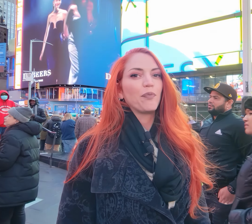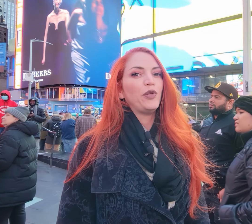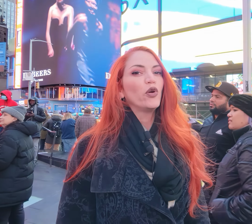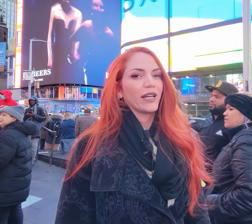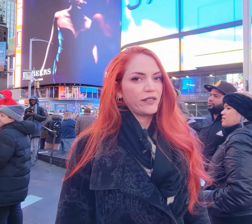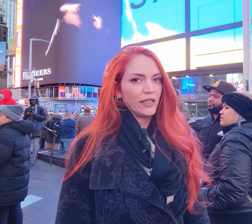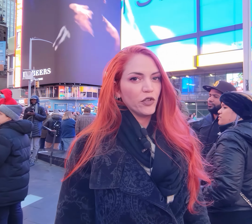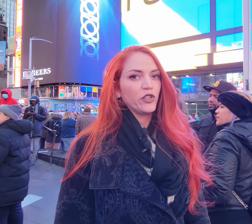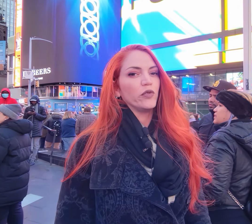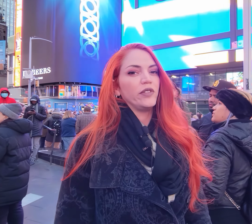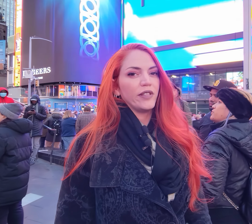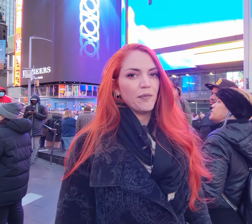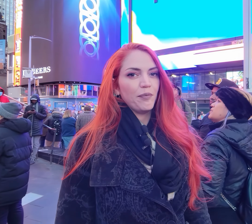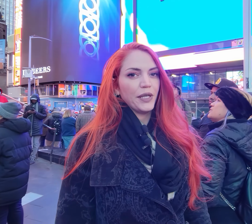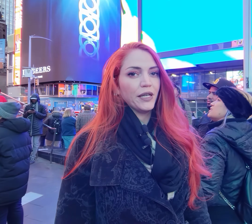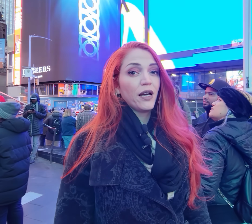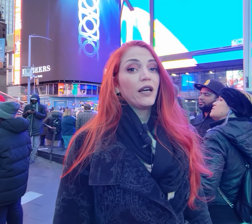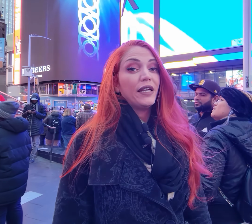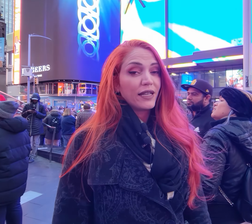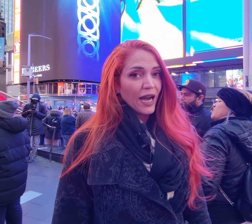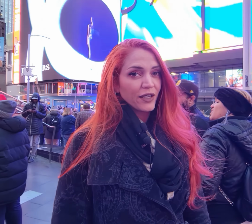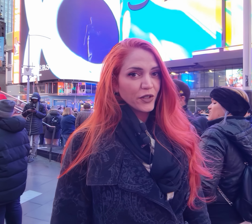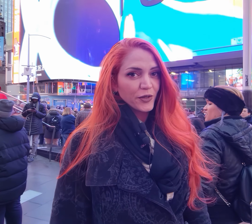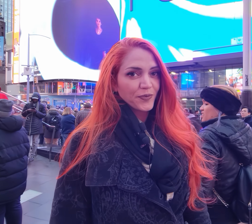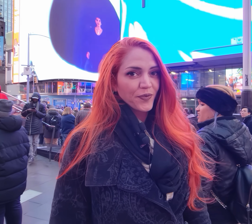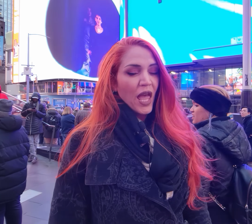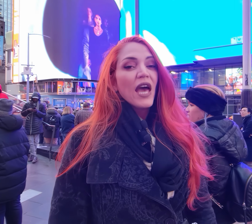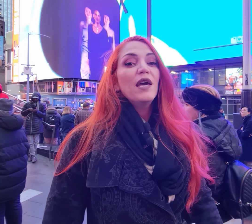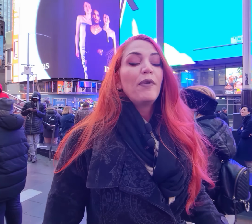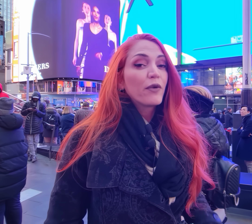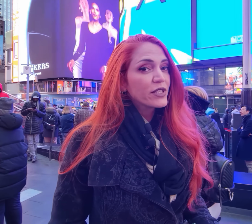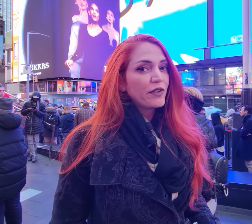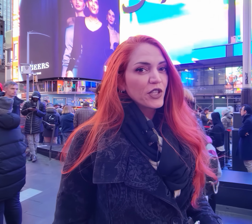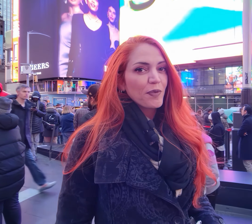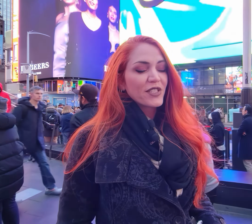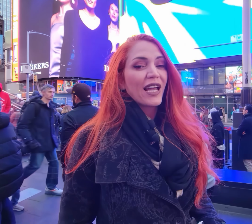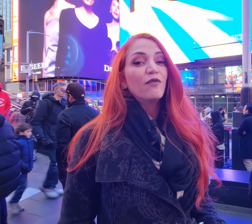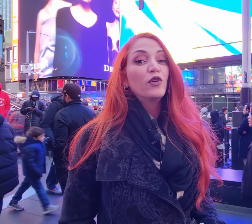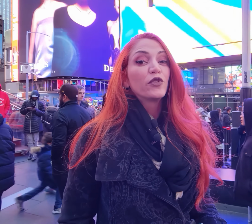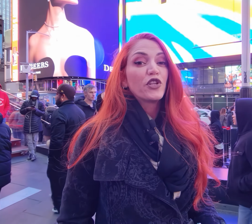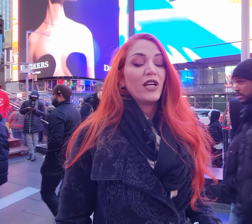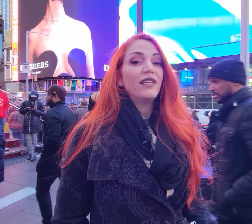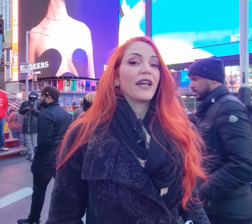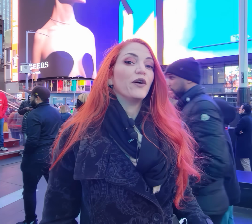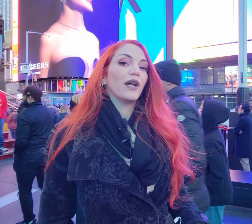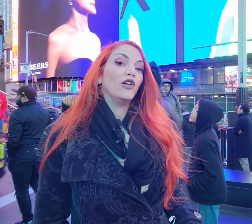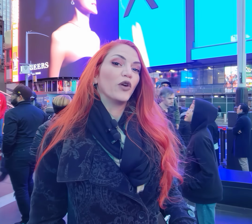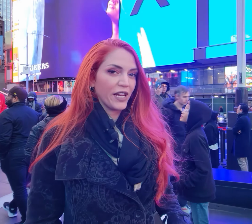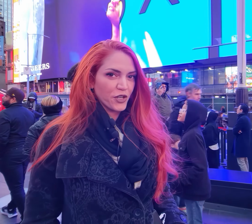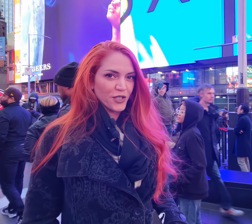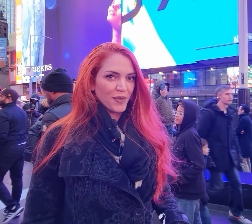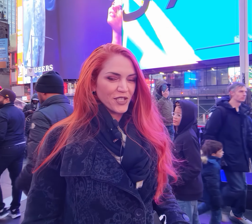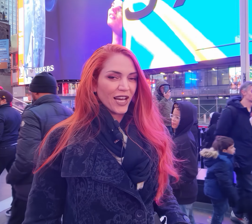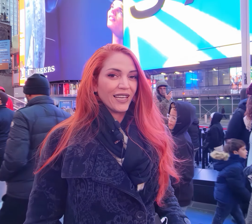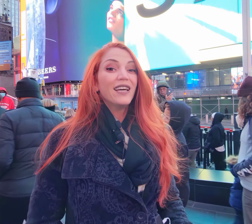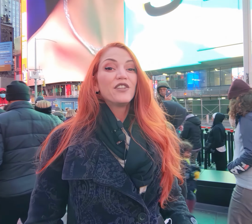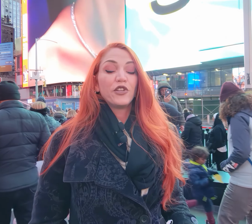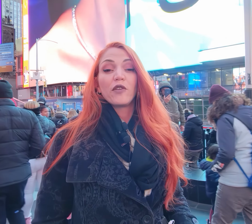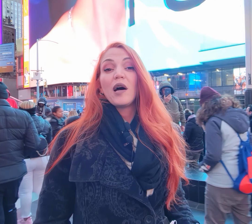killer più cattivo di tutti i tempi il cancro e per questo video speciale ho voluto scegliere una location